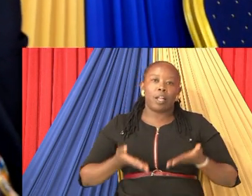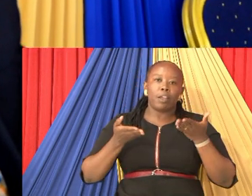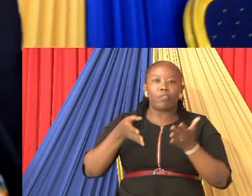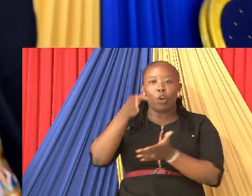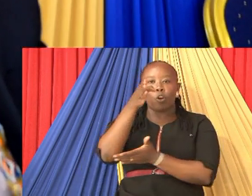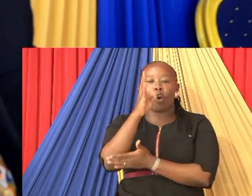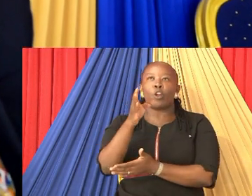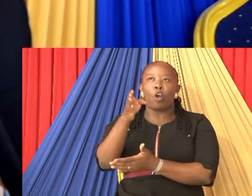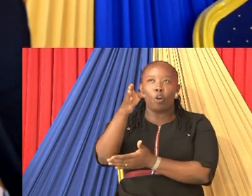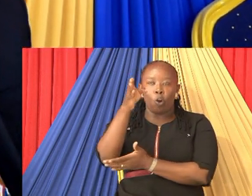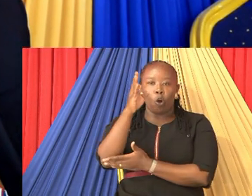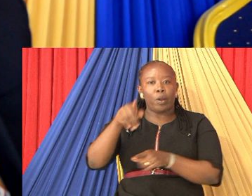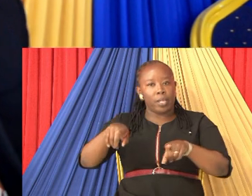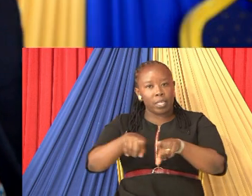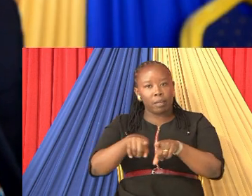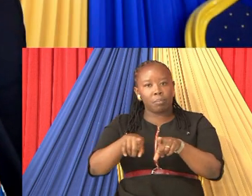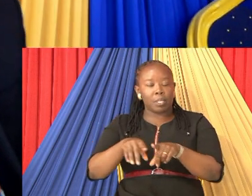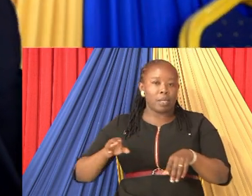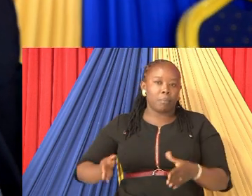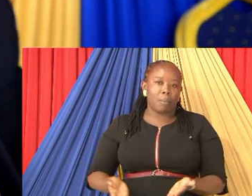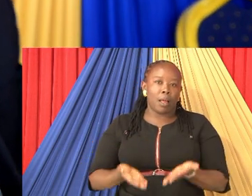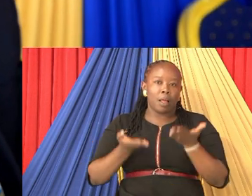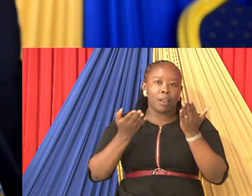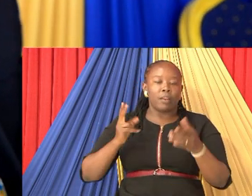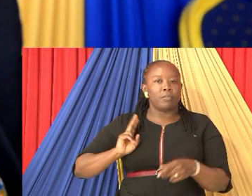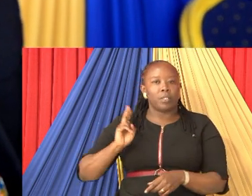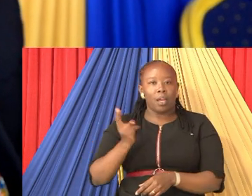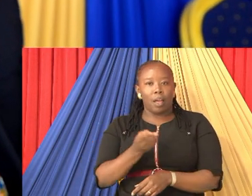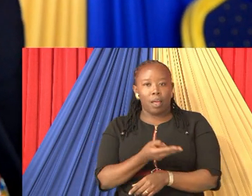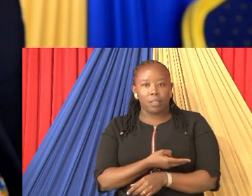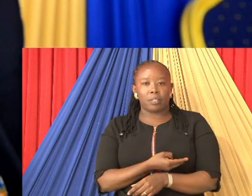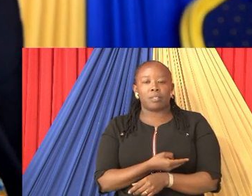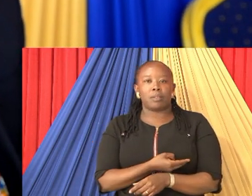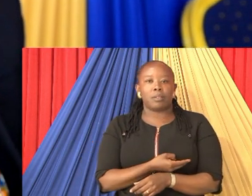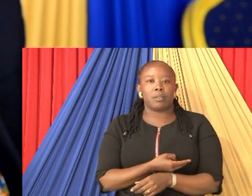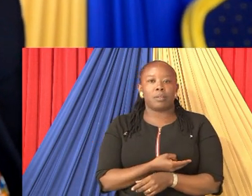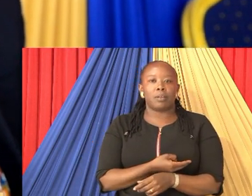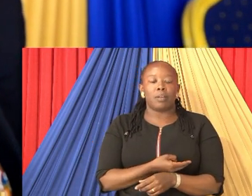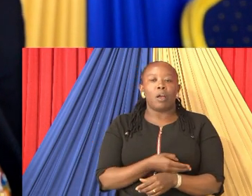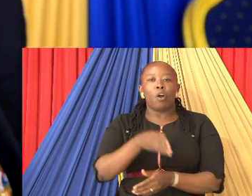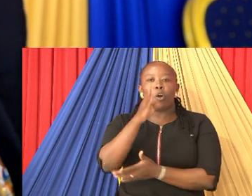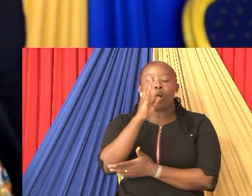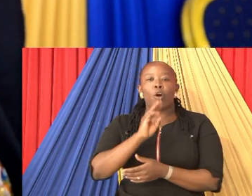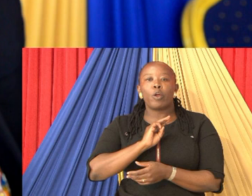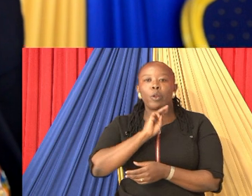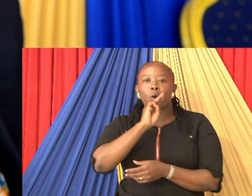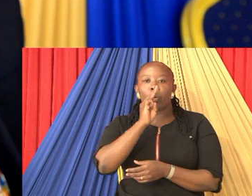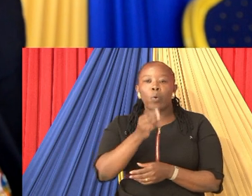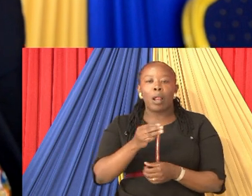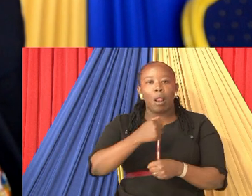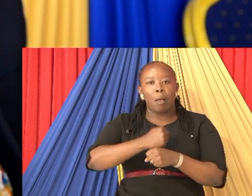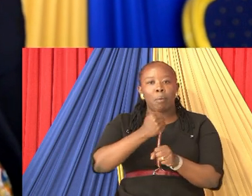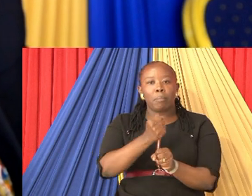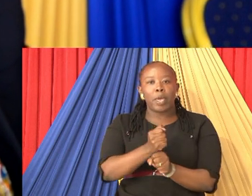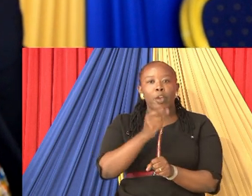God, you will also be magnified. Katika maisha yako, Mungu atakufanya nawe upate